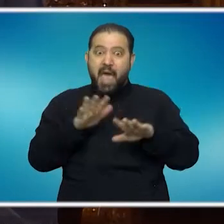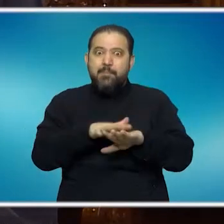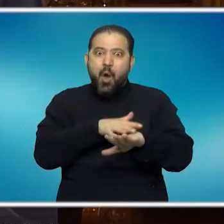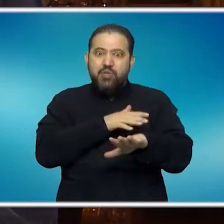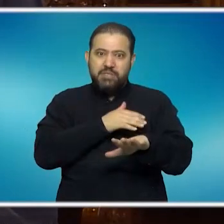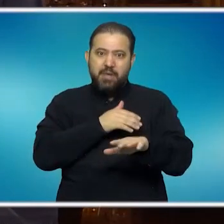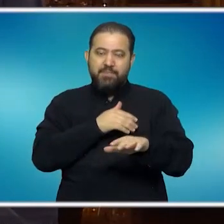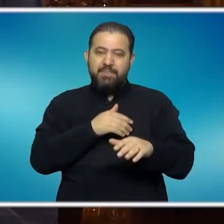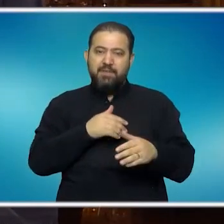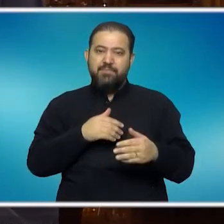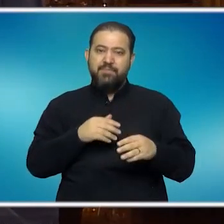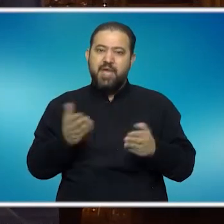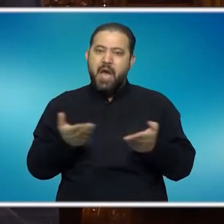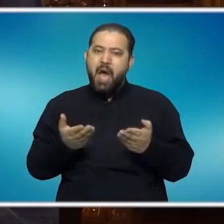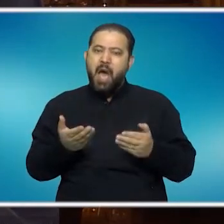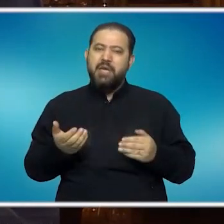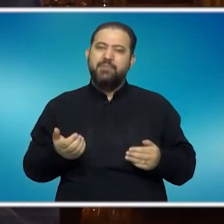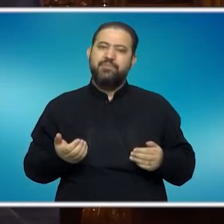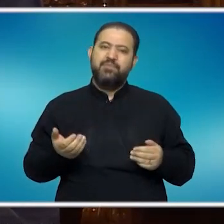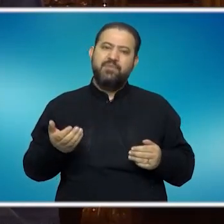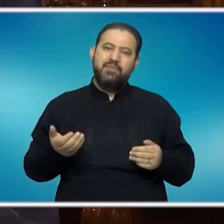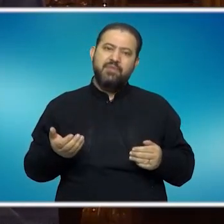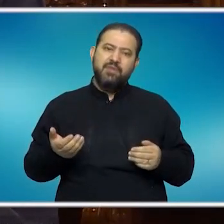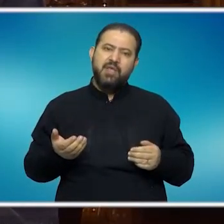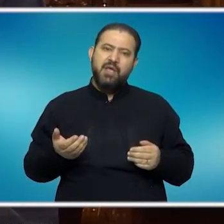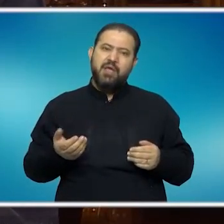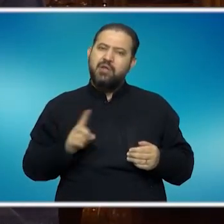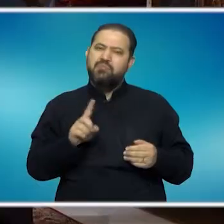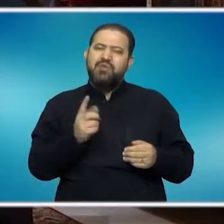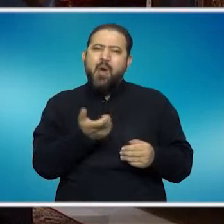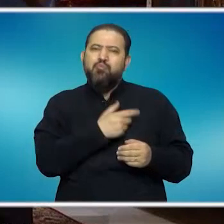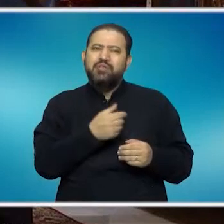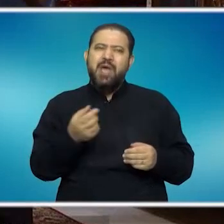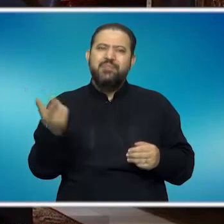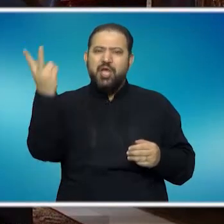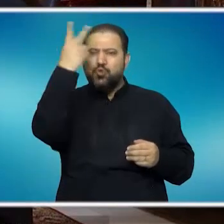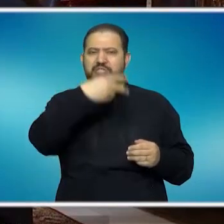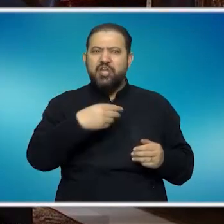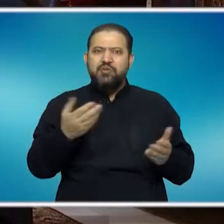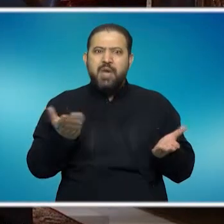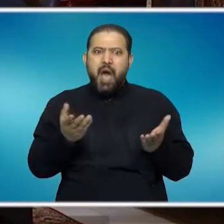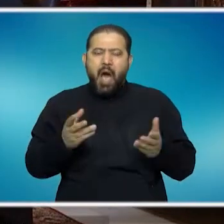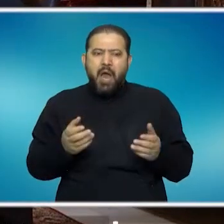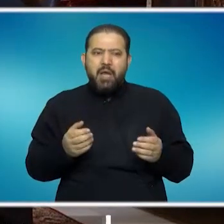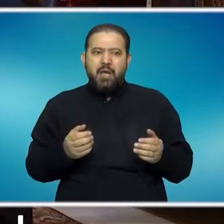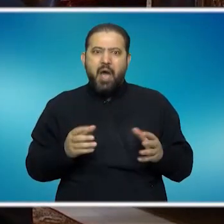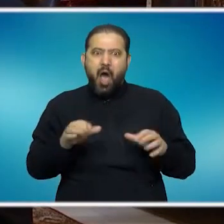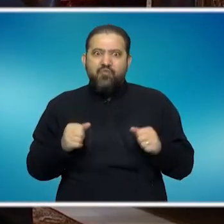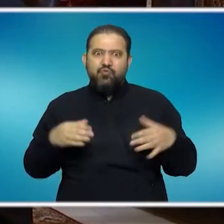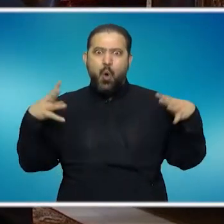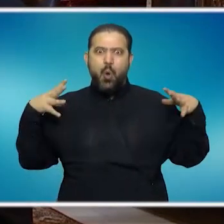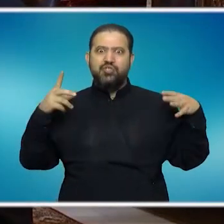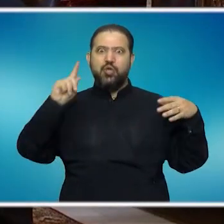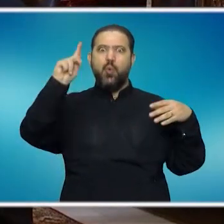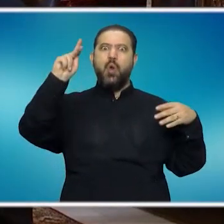uimire pe care anterior noi putem să înțelegem că a avut-o însuși Sfântul Arhanghel Gavril când a primit